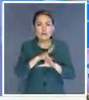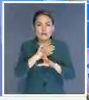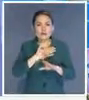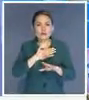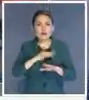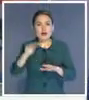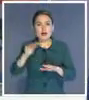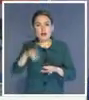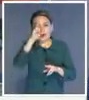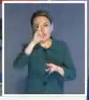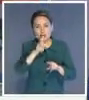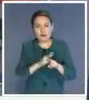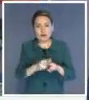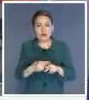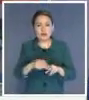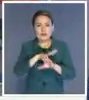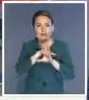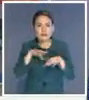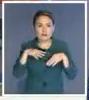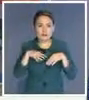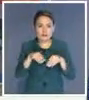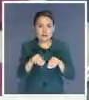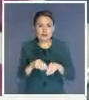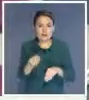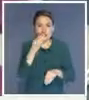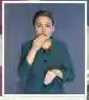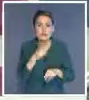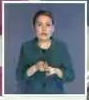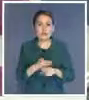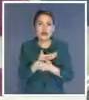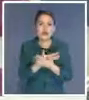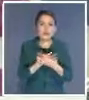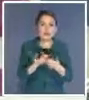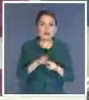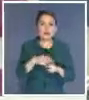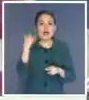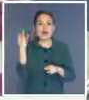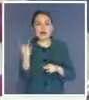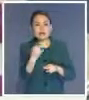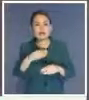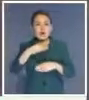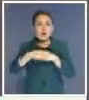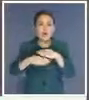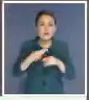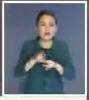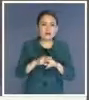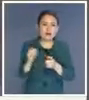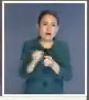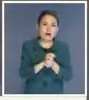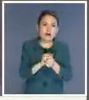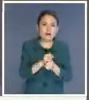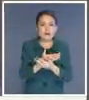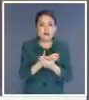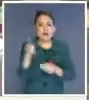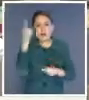барлығы таласып жеп қойды. Ажардың идеясын оқытушылар дамыта білді. Түрлі түсті бірнеше қалыпта. Көз тартымды орамдағы құрттың көптеген түрін ойлап